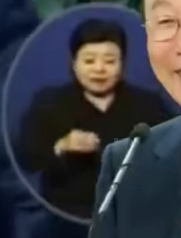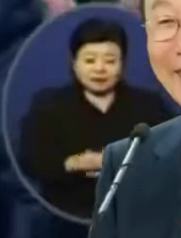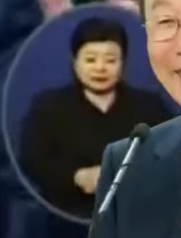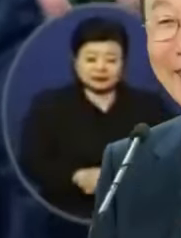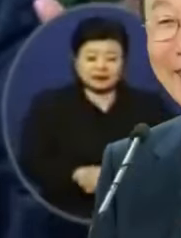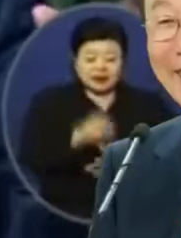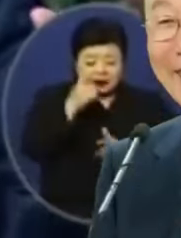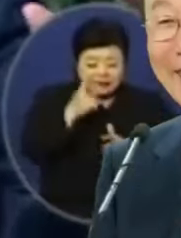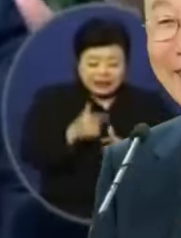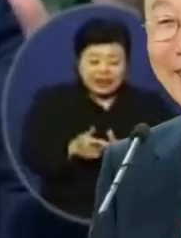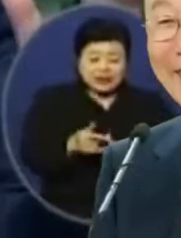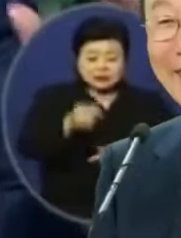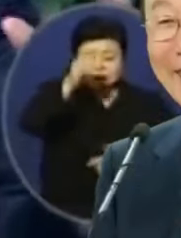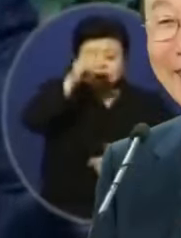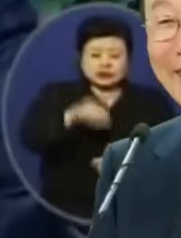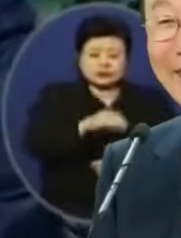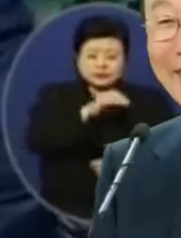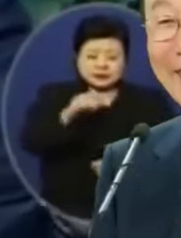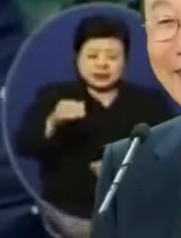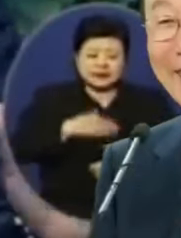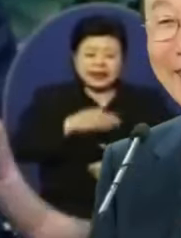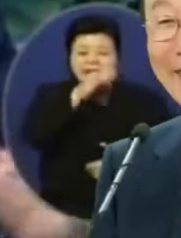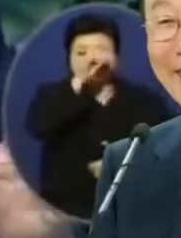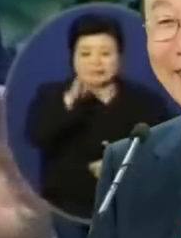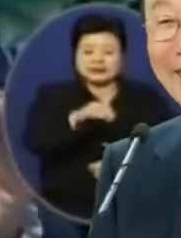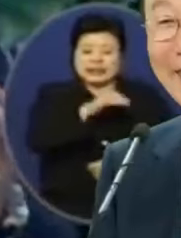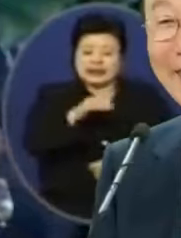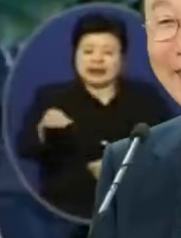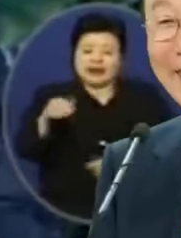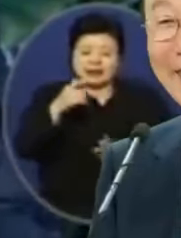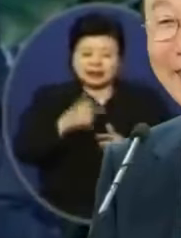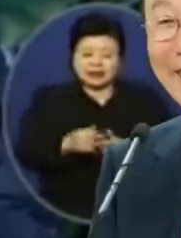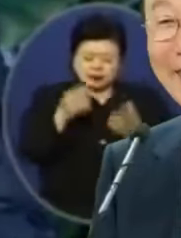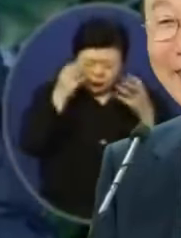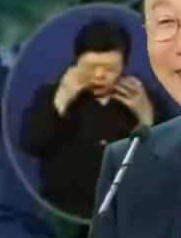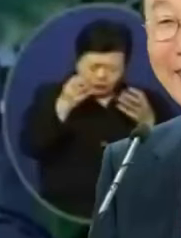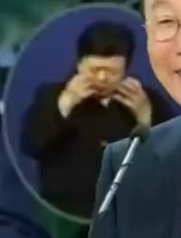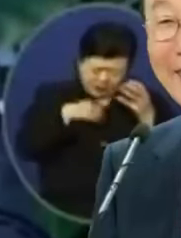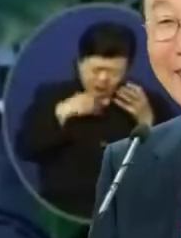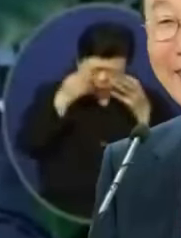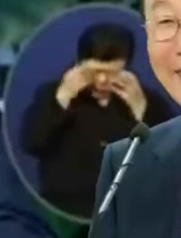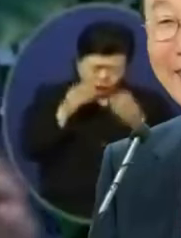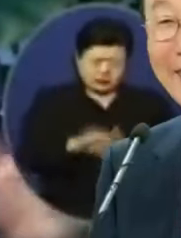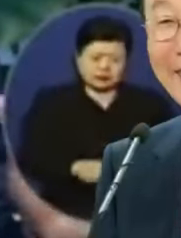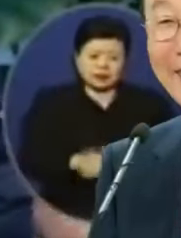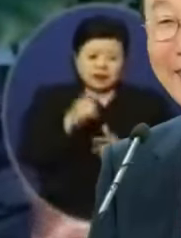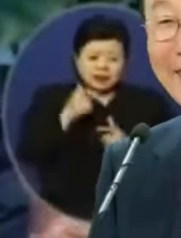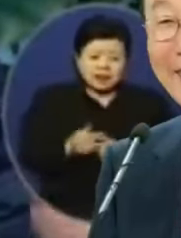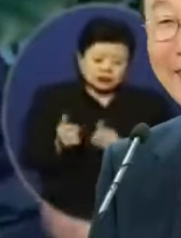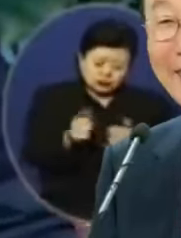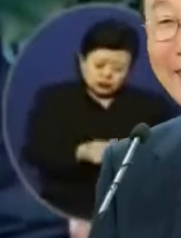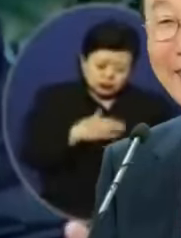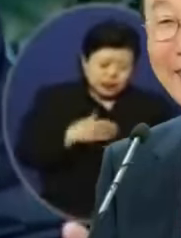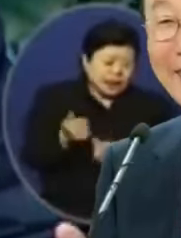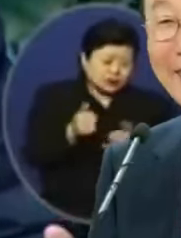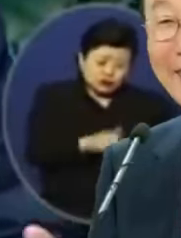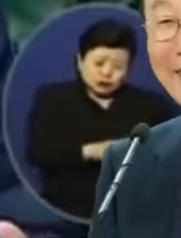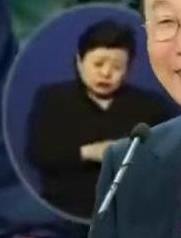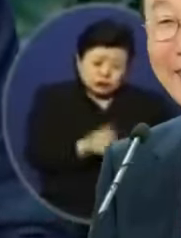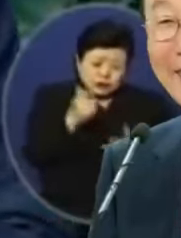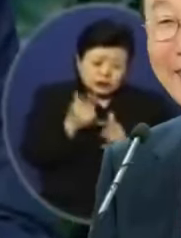말하는 예수 십자가 내 십자가, 예수 고통 내 고통, 예수 죽음 내 죽음,